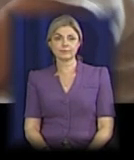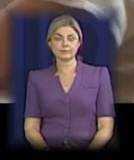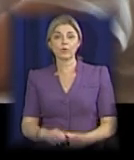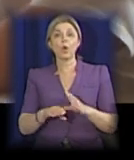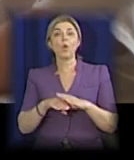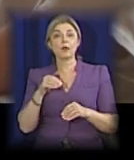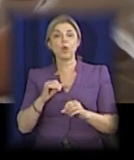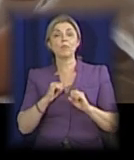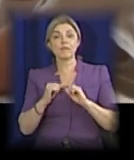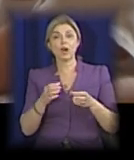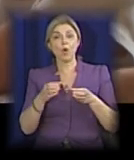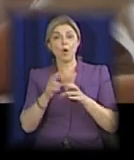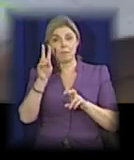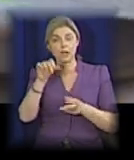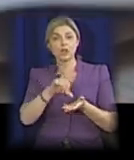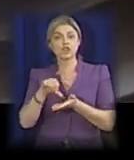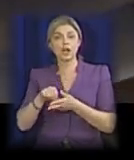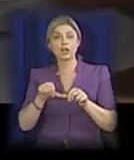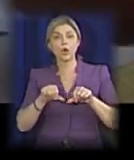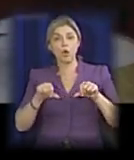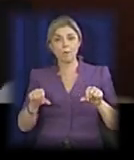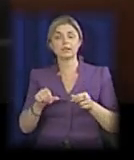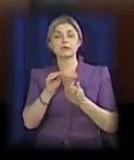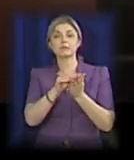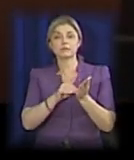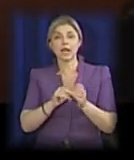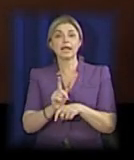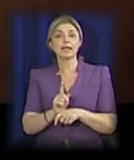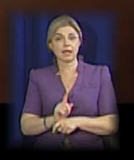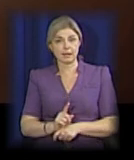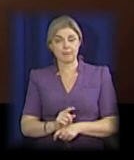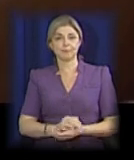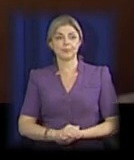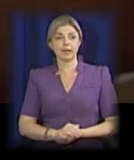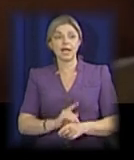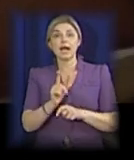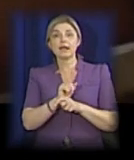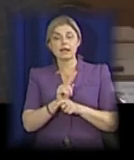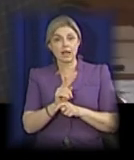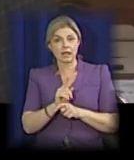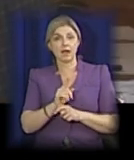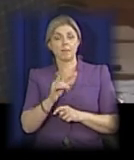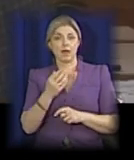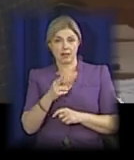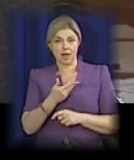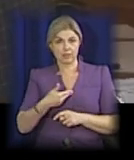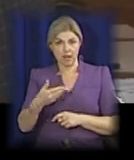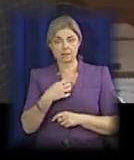Обираючи управляючу компанію, члени конкурсної комісії керуються певними критеріями. Критерієм для нас найважливішим то, що...